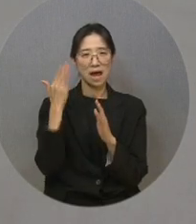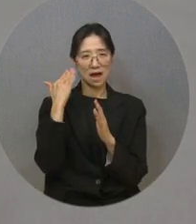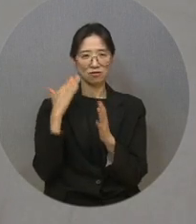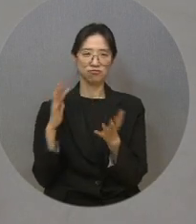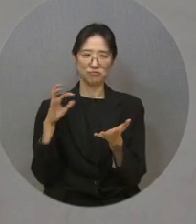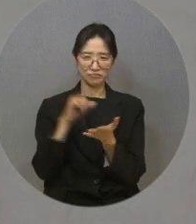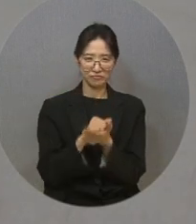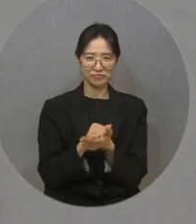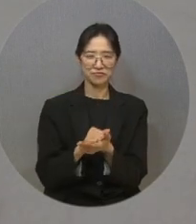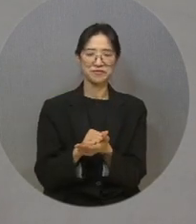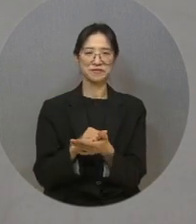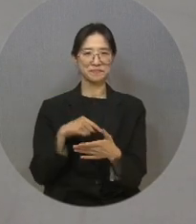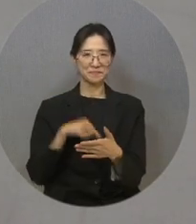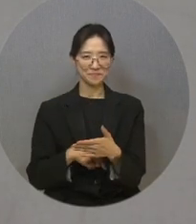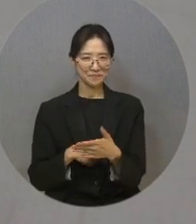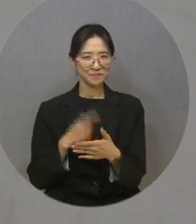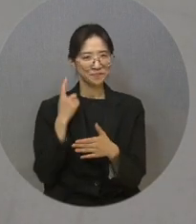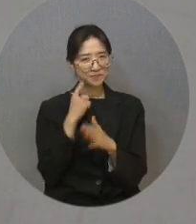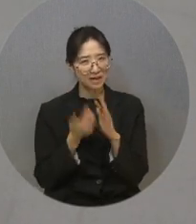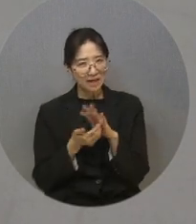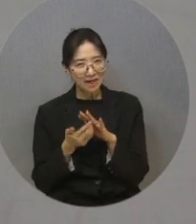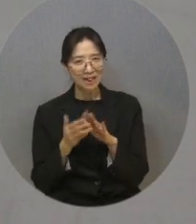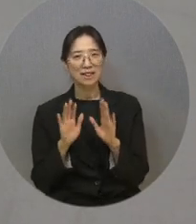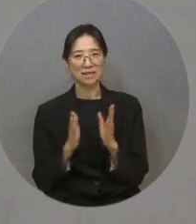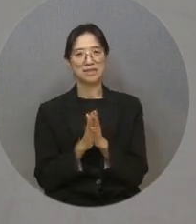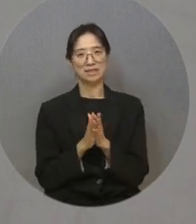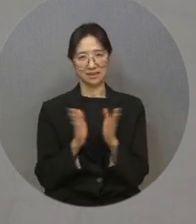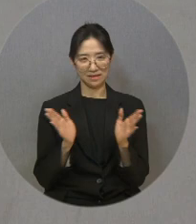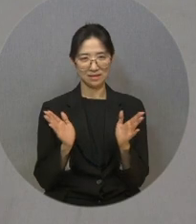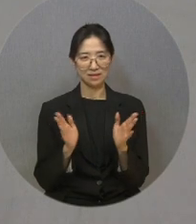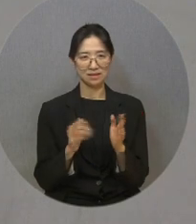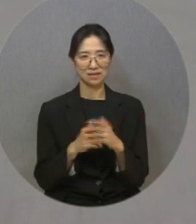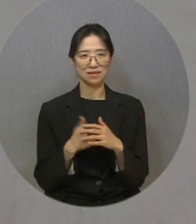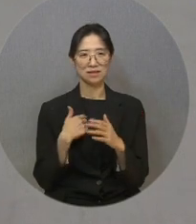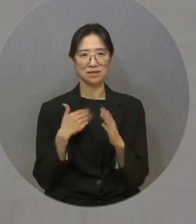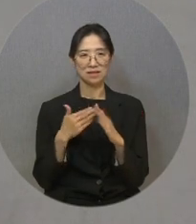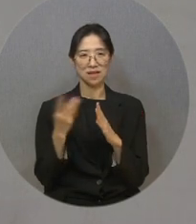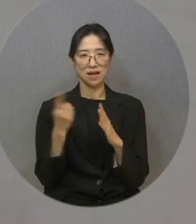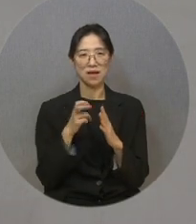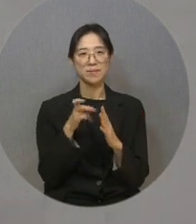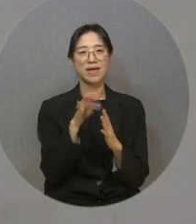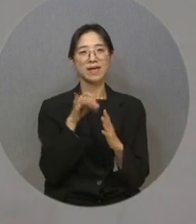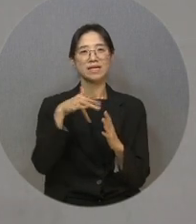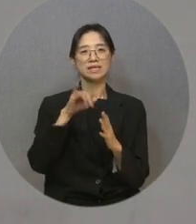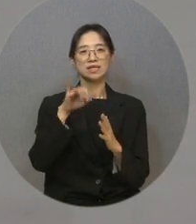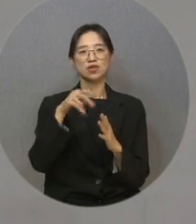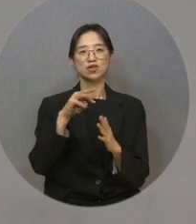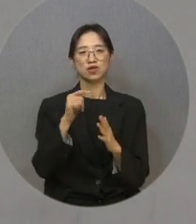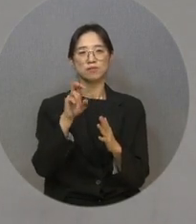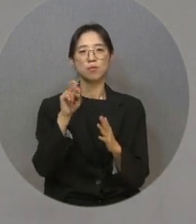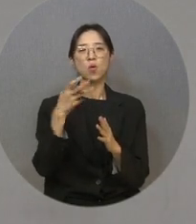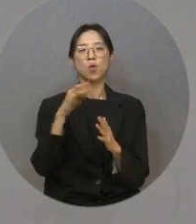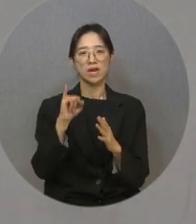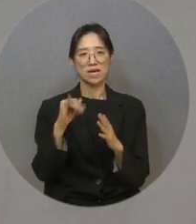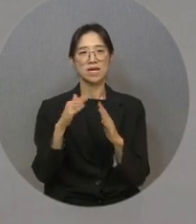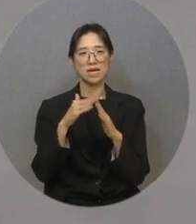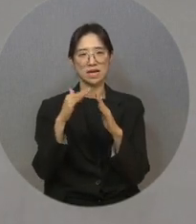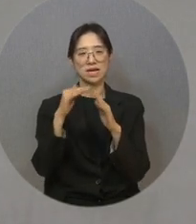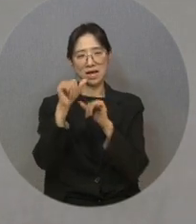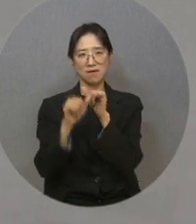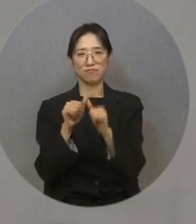침략해야 되겠다는 마음을 갖고 이미 시작을 해요. 우리 집에 오면 메이지 유신의 모리 가문, 지금